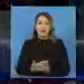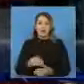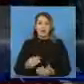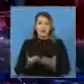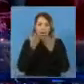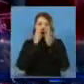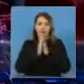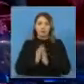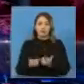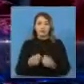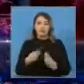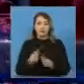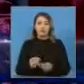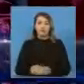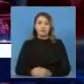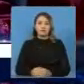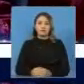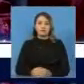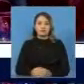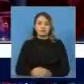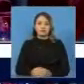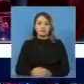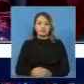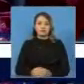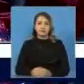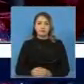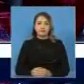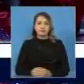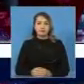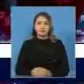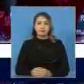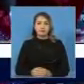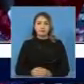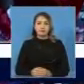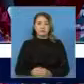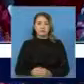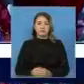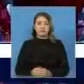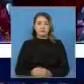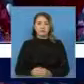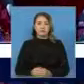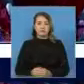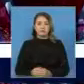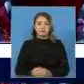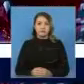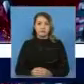батасын берді. Ақылды болыңдар, арлы болыңдар, бақытты болыңдар, малды болыңдар,